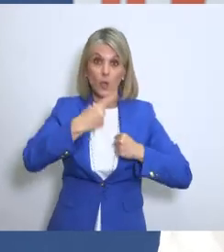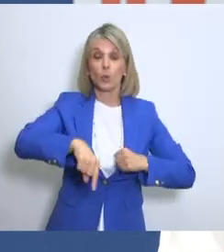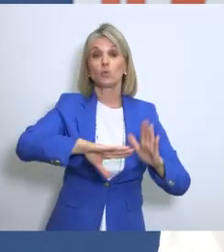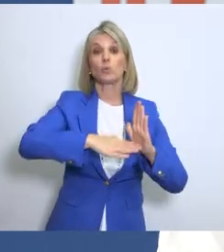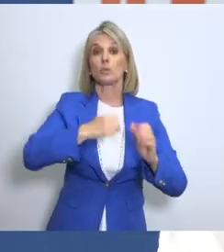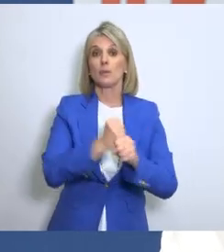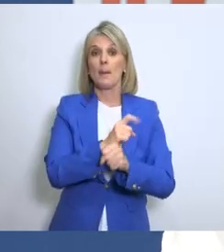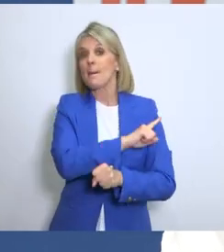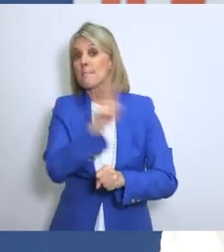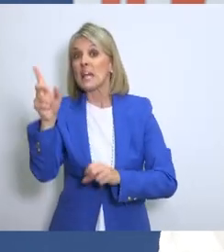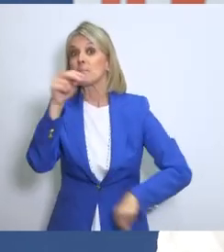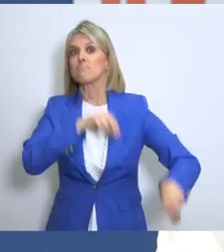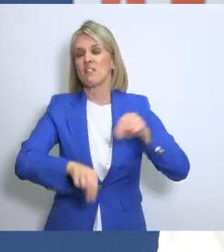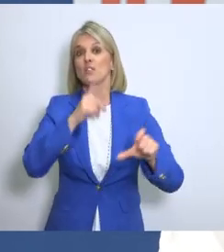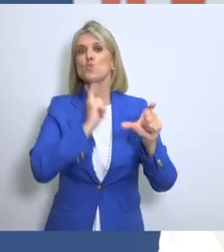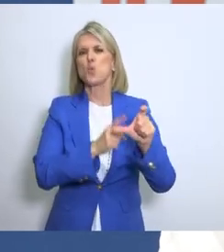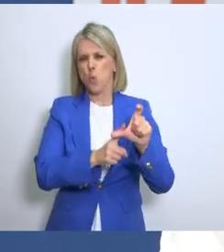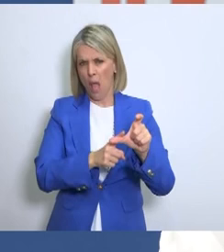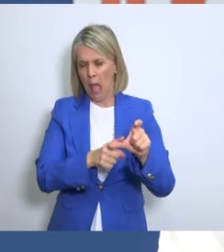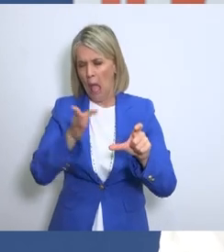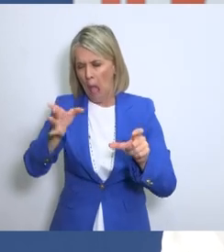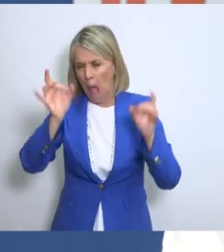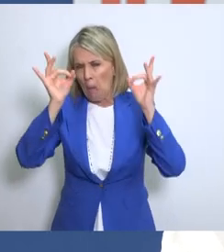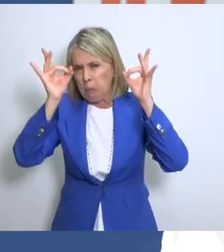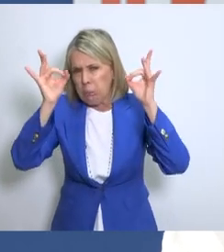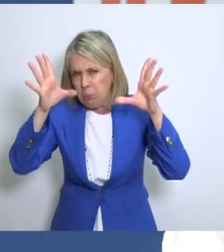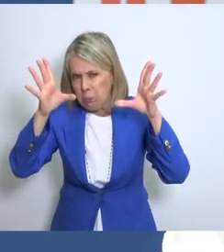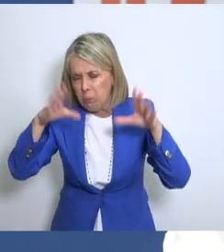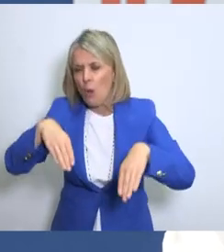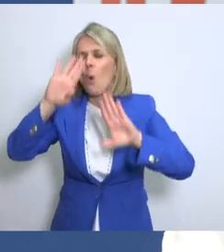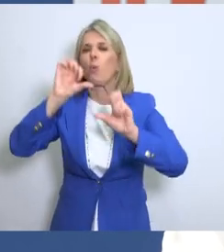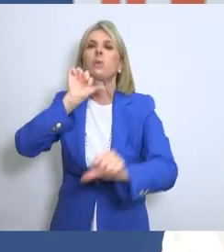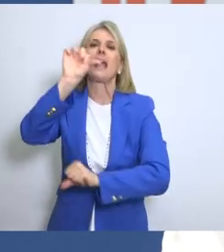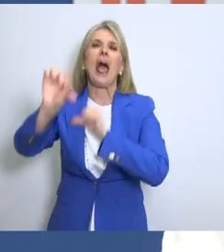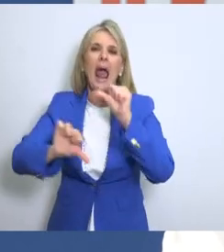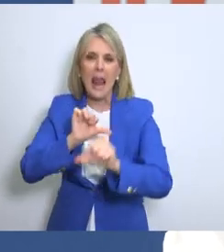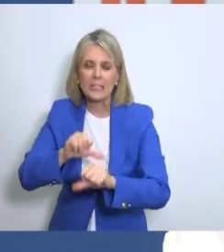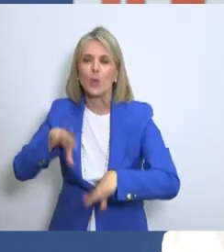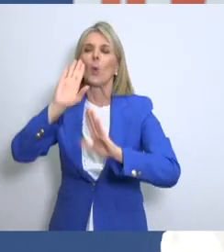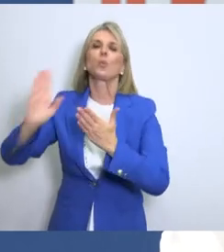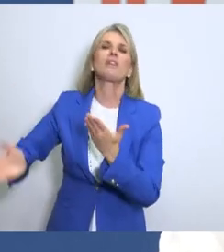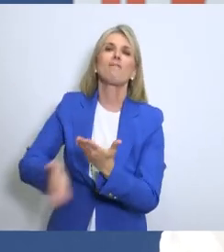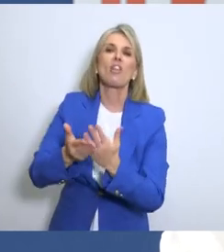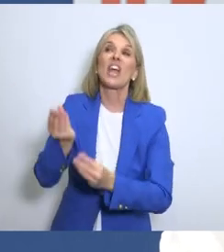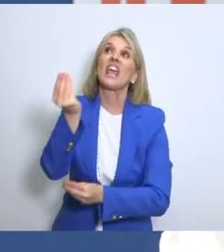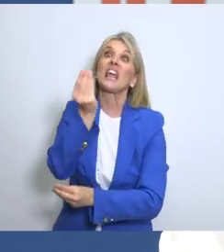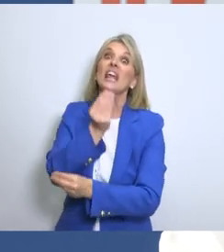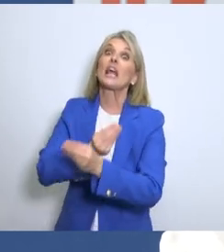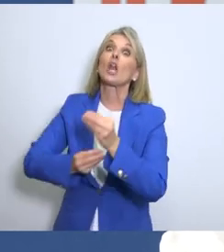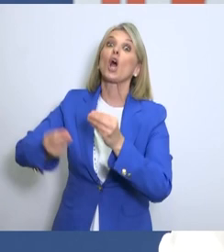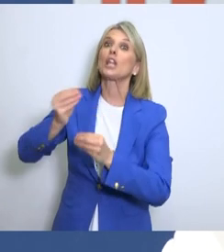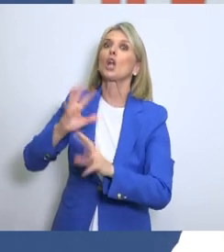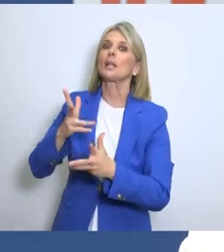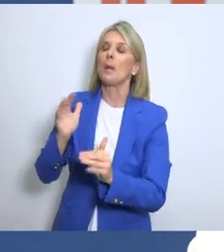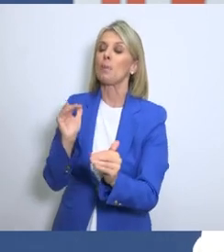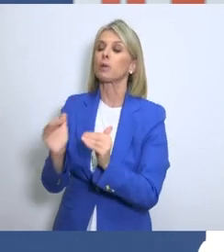στο ΚΚΕ. Η ψήφο στο ΚΚΕ ούτε ενισχύει, ούτε ριζοσπαστικοποιεί τους αγώνες, αλλά υψώνεται ως ανάχωμα